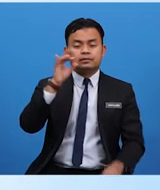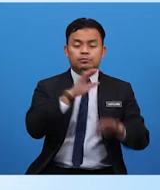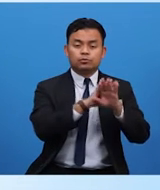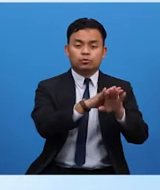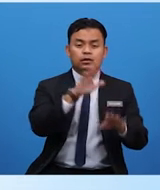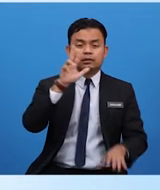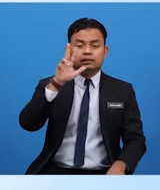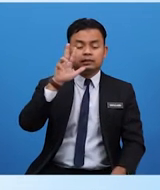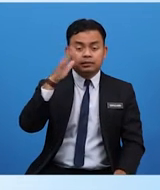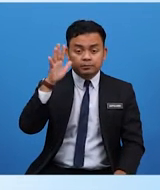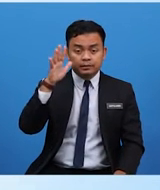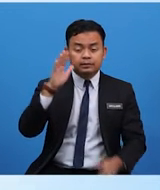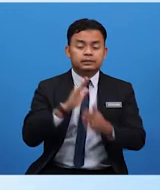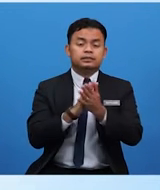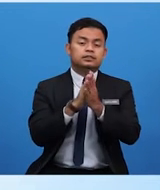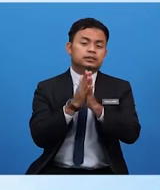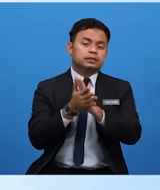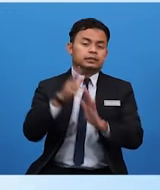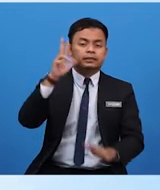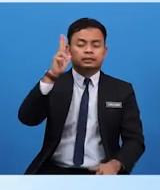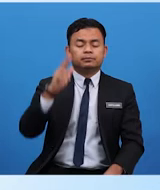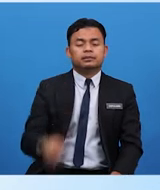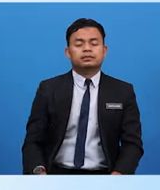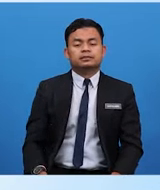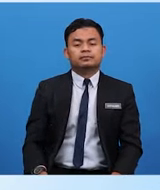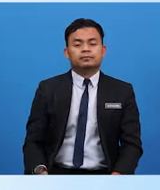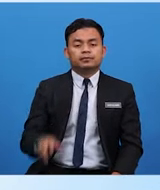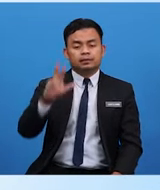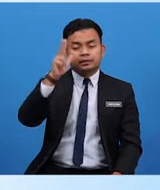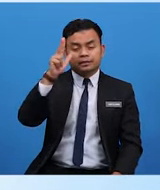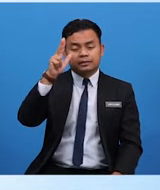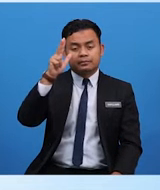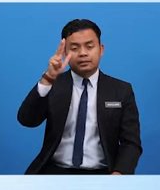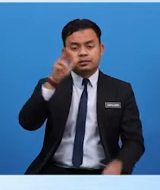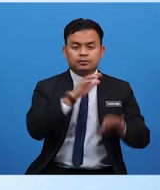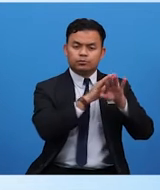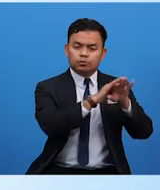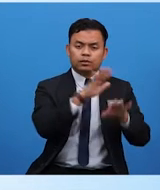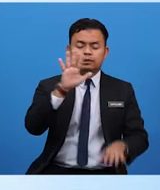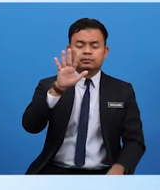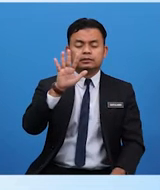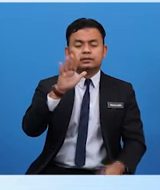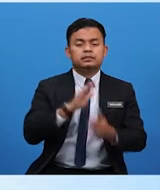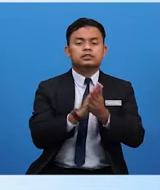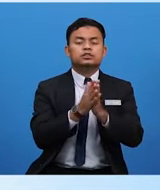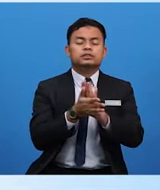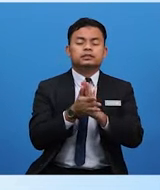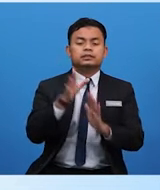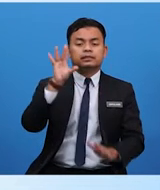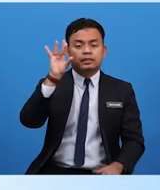13 kemudian 13 tolak 5 sampai dengan